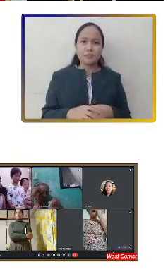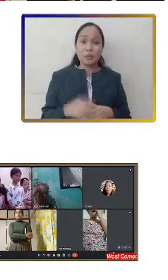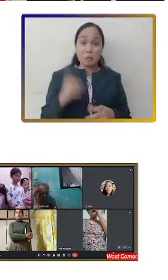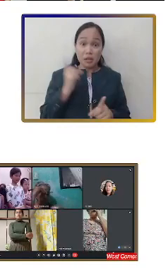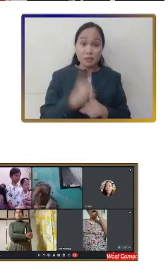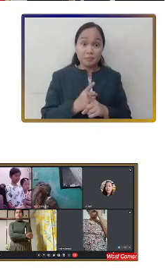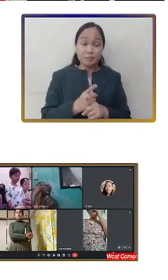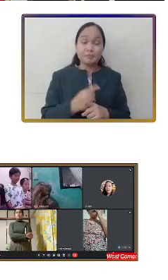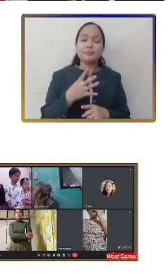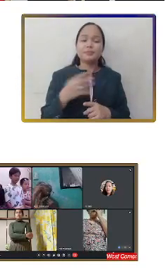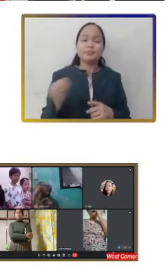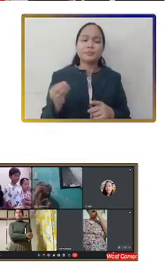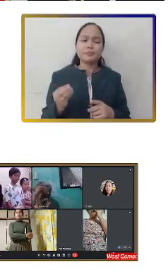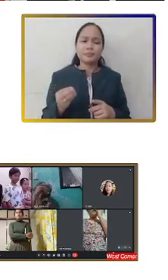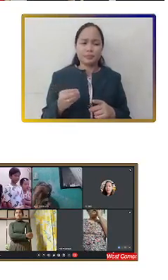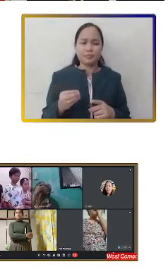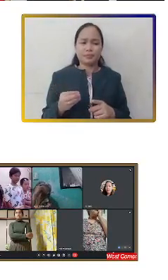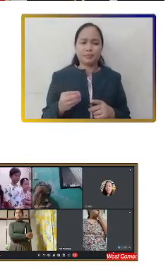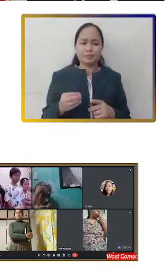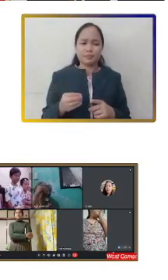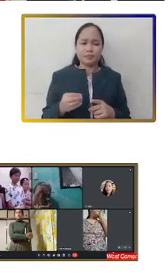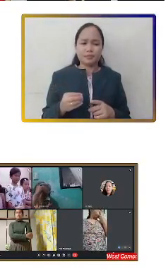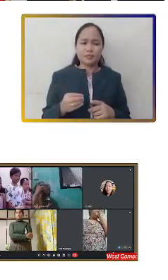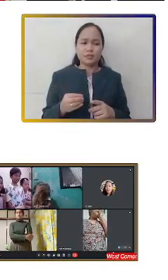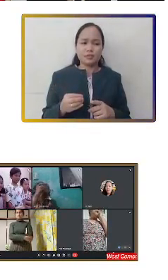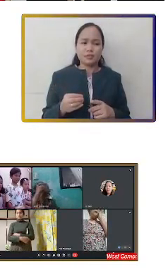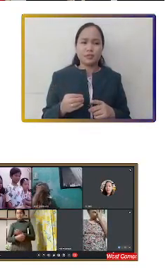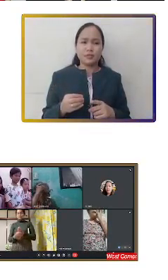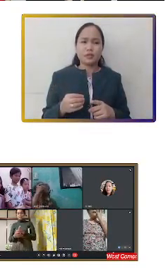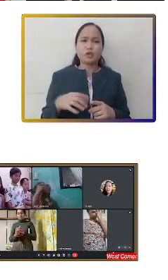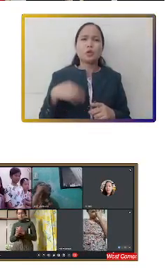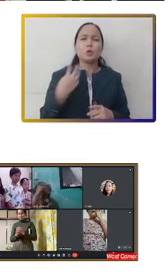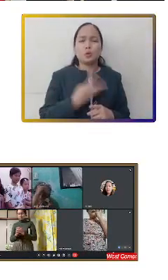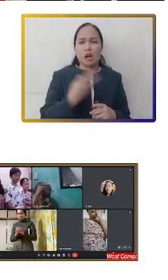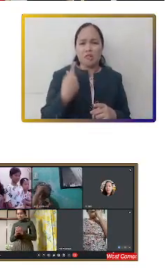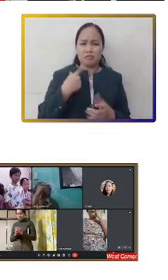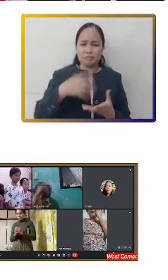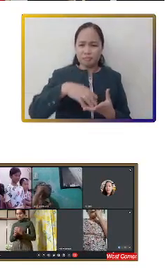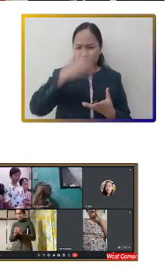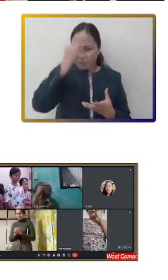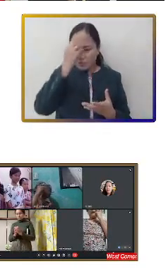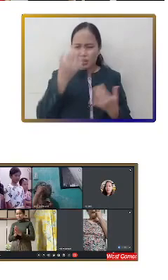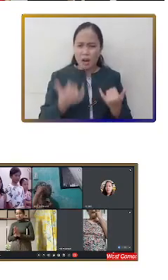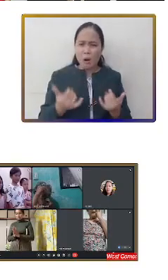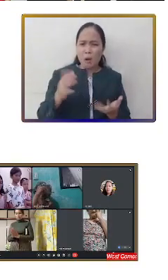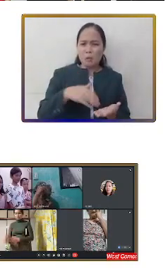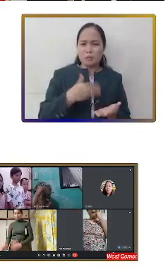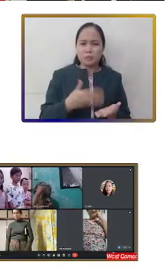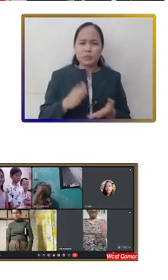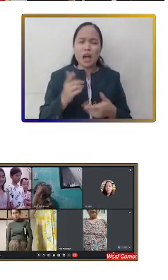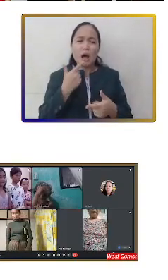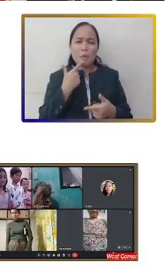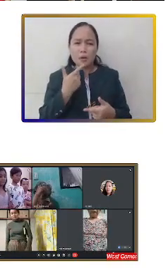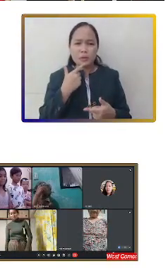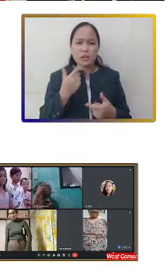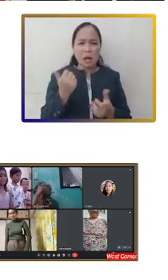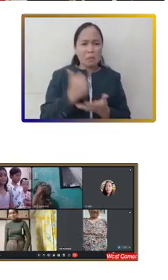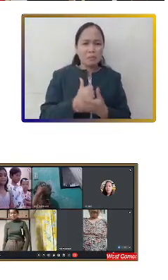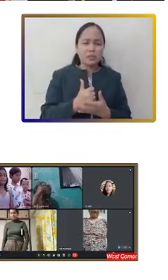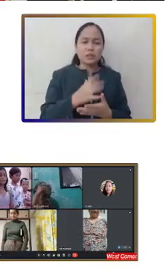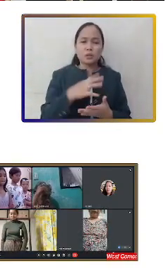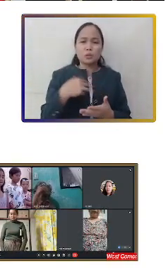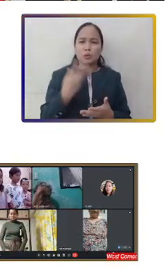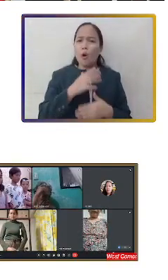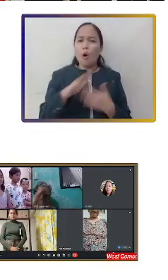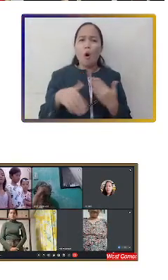Yeah? Ibig ko sabihin mga kapatid, hindi lang yun. Nakakapakinig tayo ngayon. Naririnig natin yung tawa, yung amen. Nakikita natin ang bawat isa.